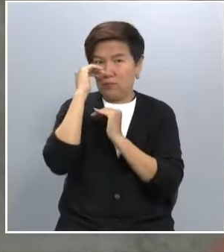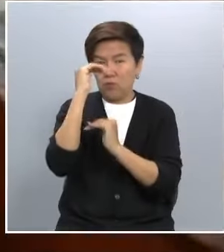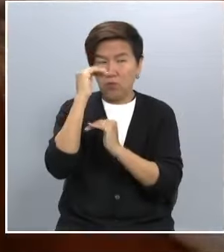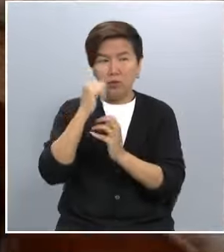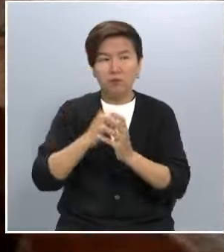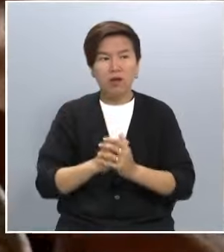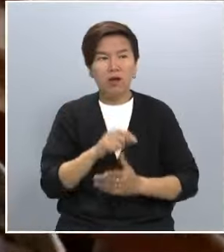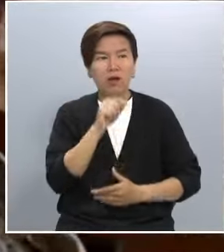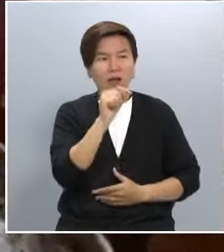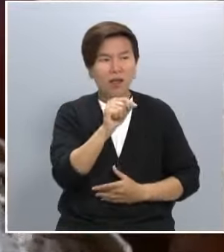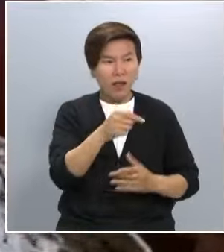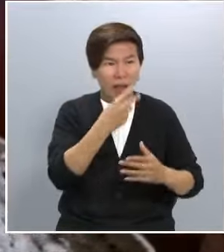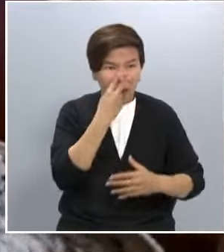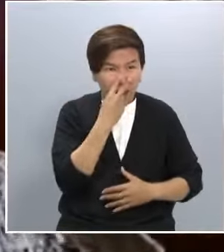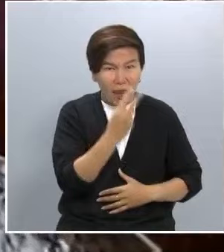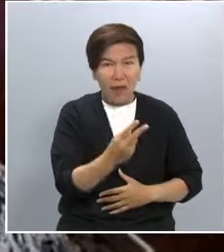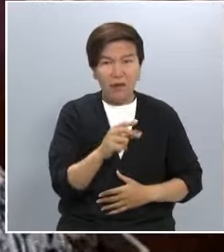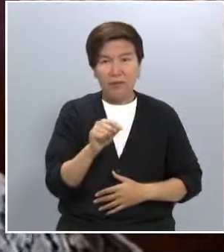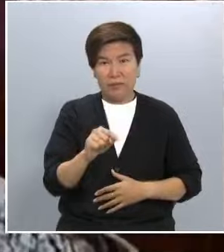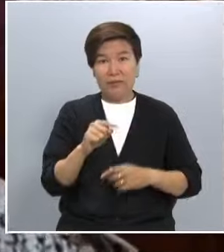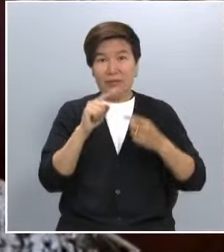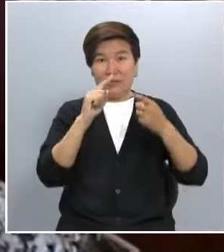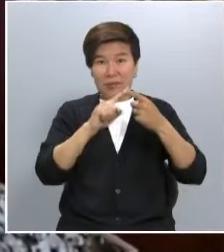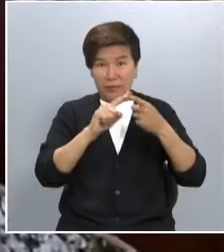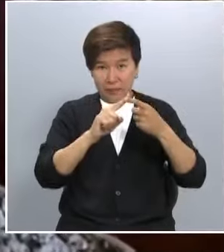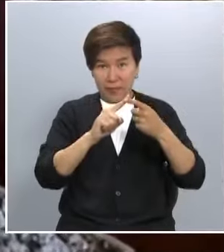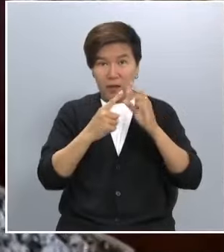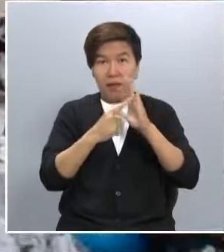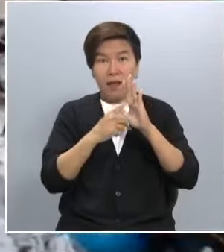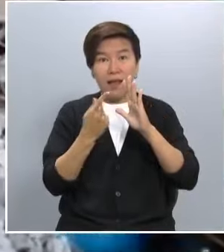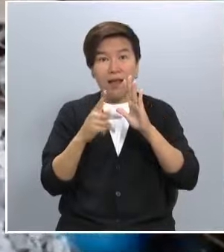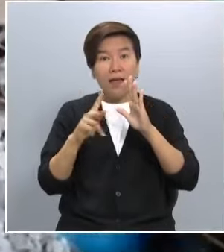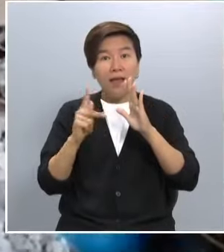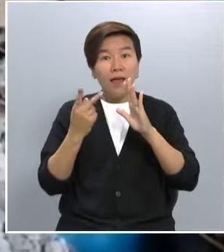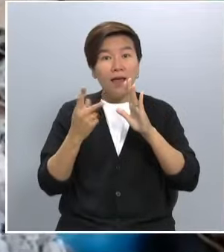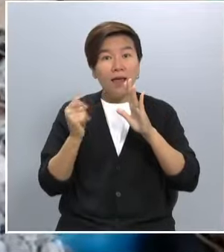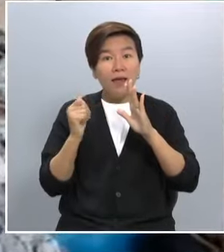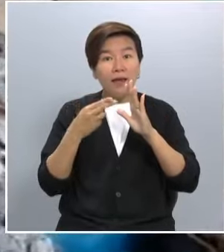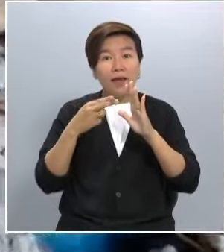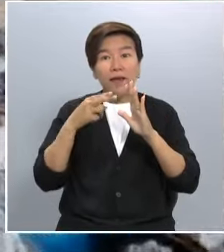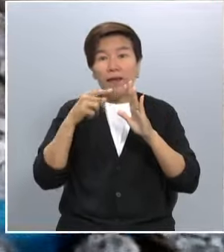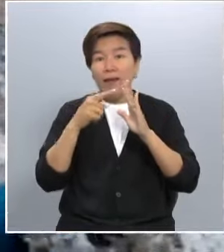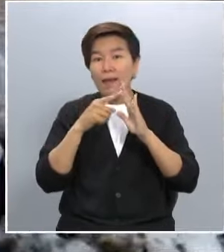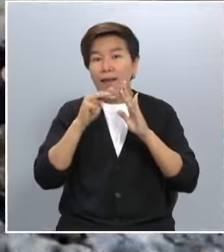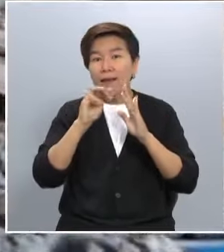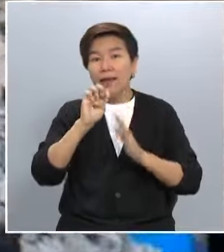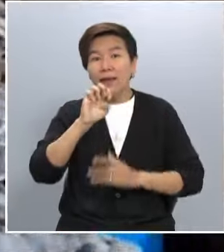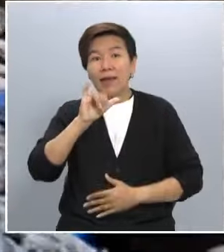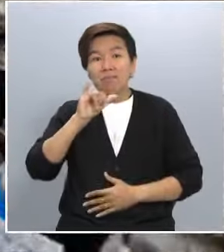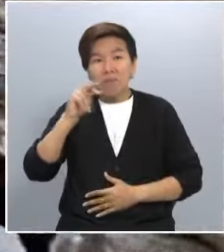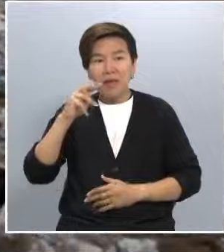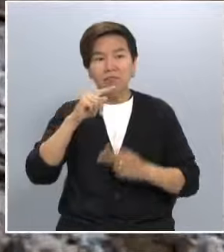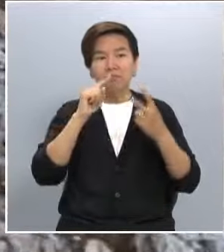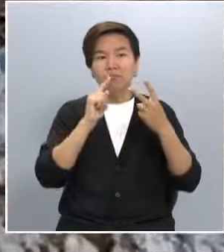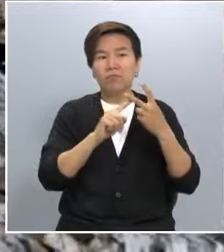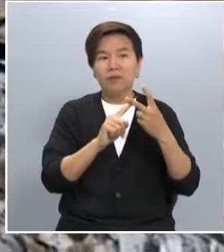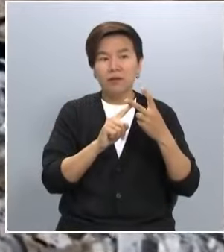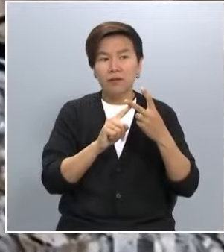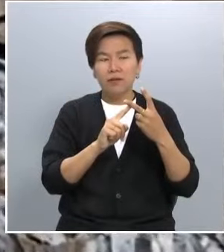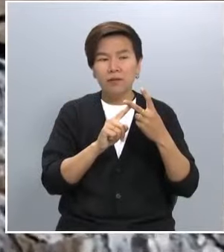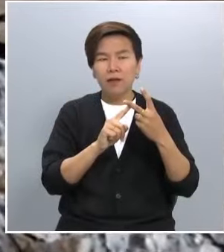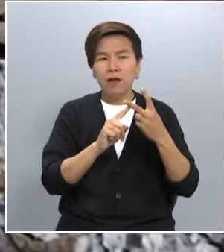คดเมียมเนี่ยนะครับรวมไปถึงสังกะสีดังกล่าวนี่นะฮะคุณผู้ชมครับเป็นกากที่ถูกทำลายลิดไปแล้วแล้วอยู่ในสภาพแข็งตัวนะหรือ